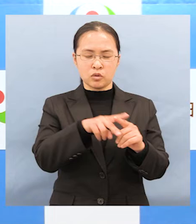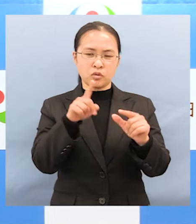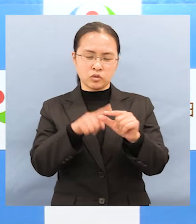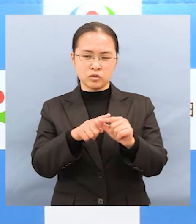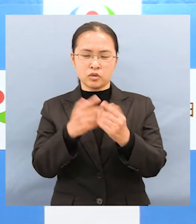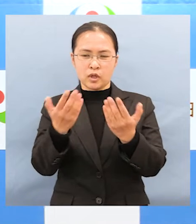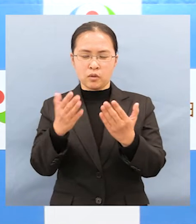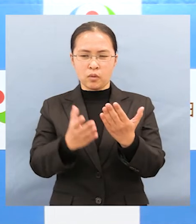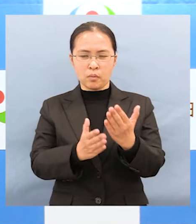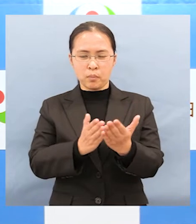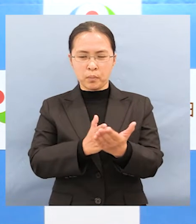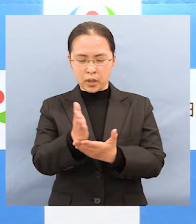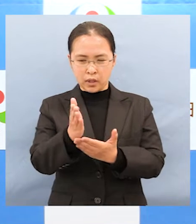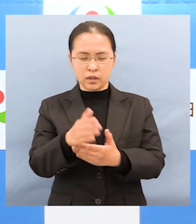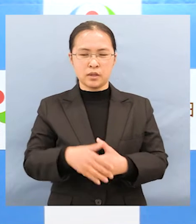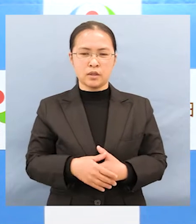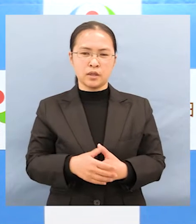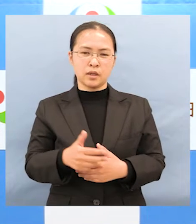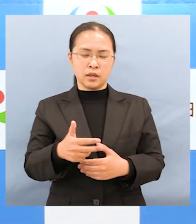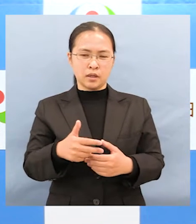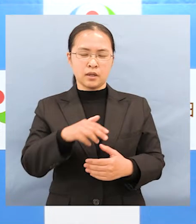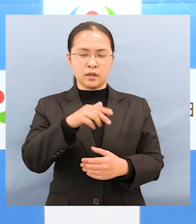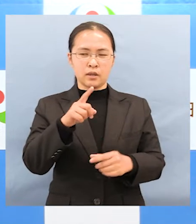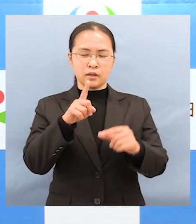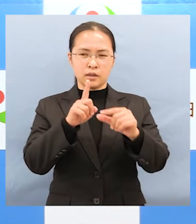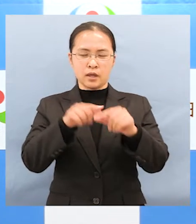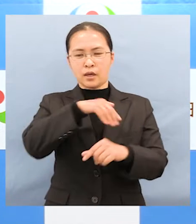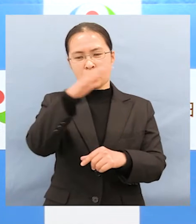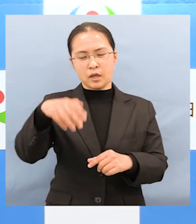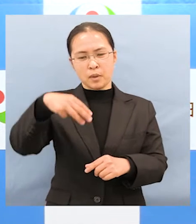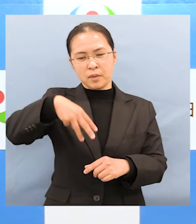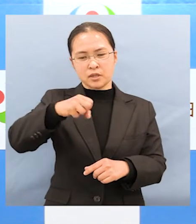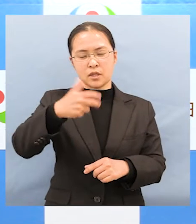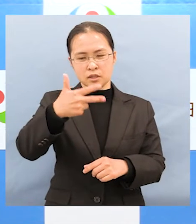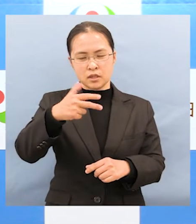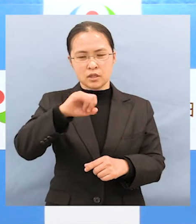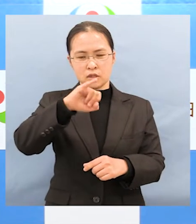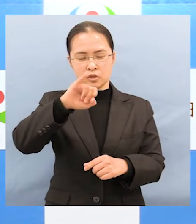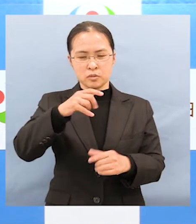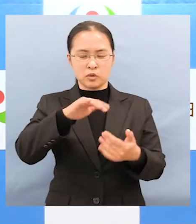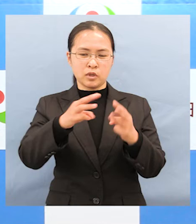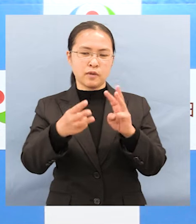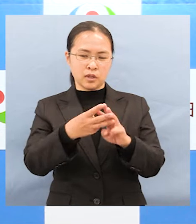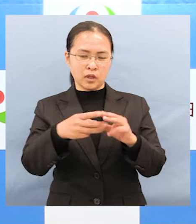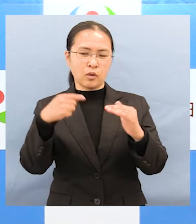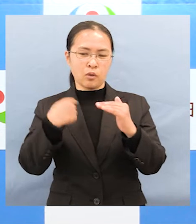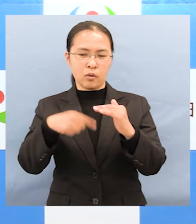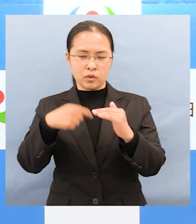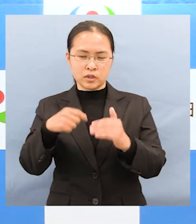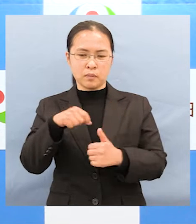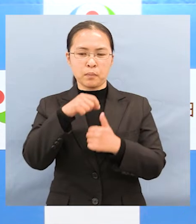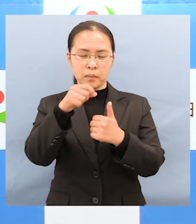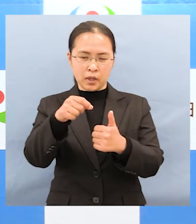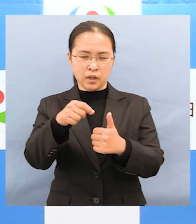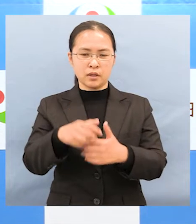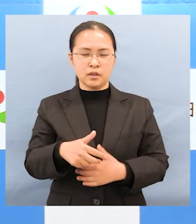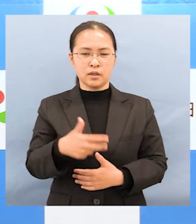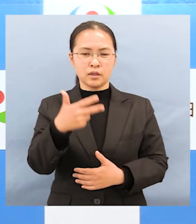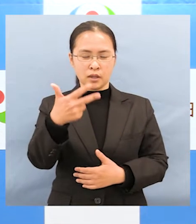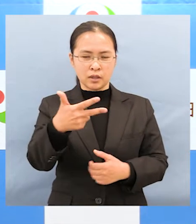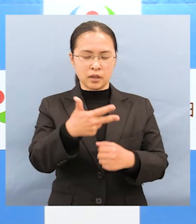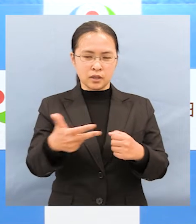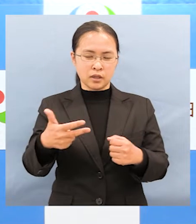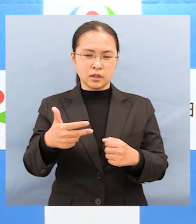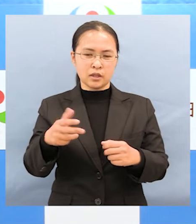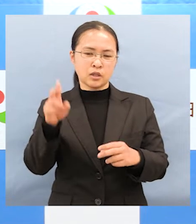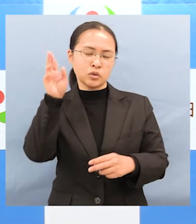校、6位が中山雅史さんのジュビロ磐田のコーチ就任、そして7位がスマート